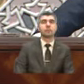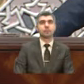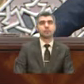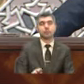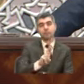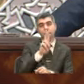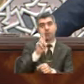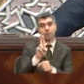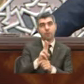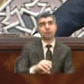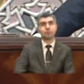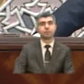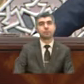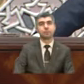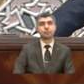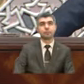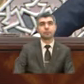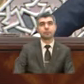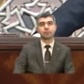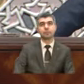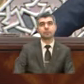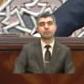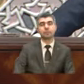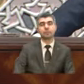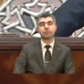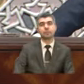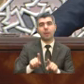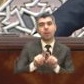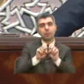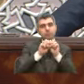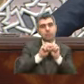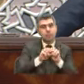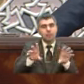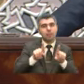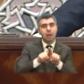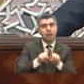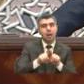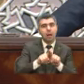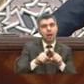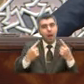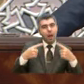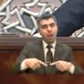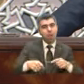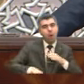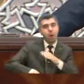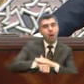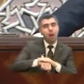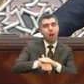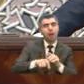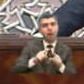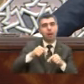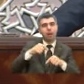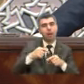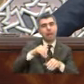السؤال الموالي، السؤال الموالي هو تعميم ملاعب القرب للسيدات والسادة النواب المحترمين من فريق الأصالة